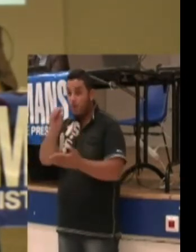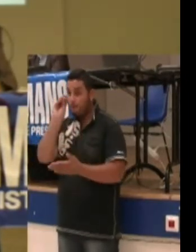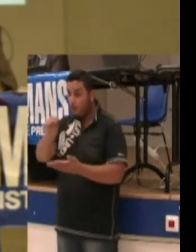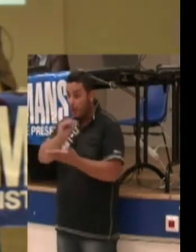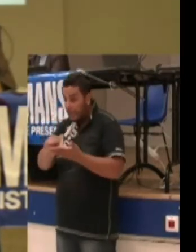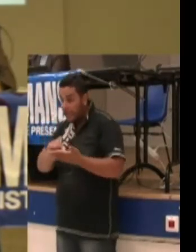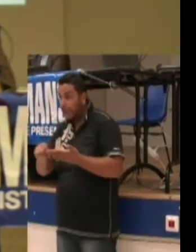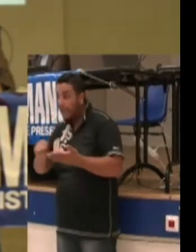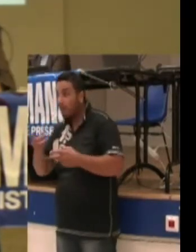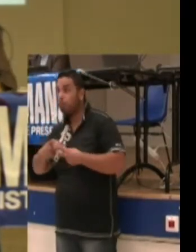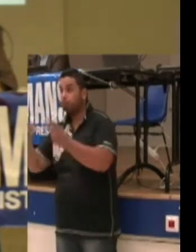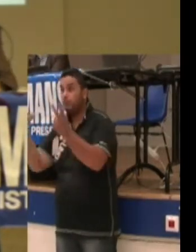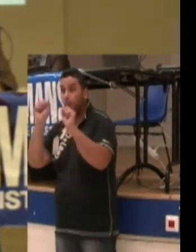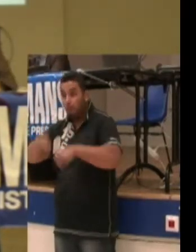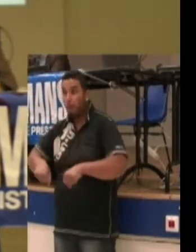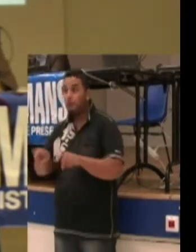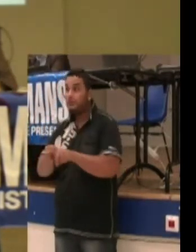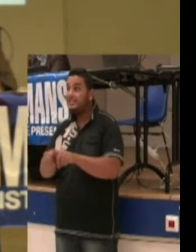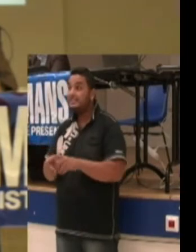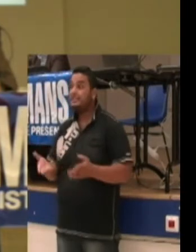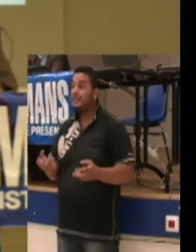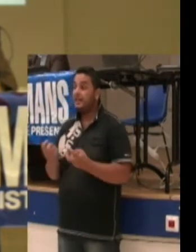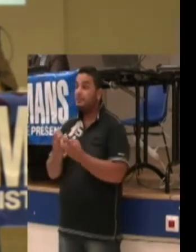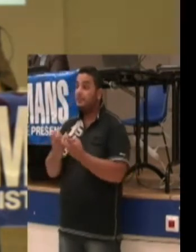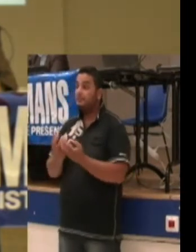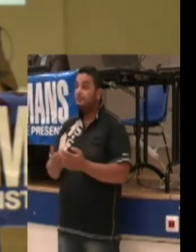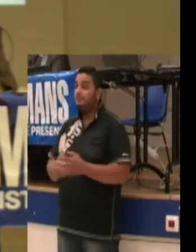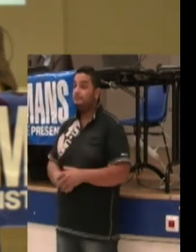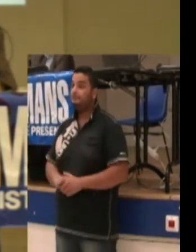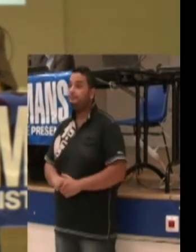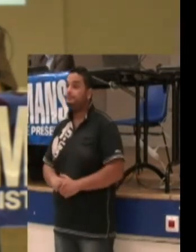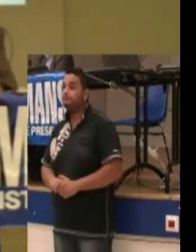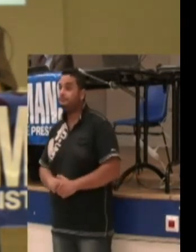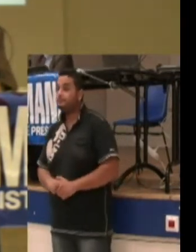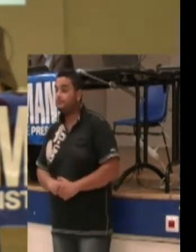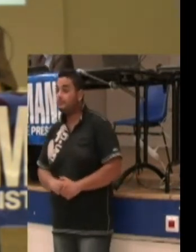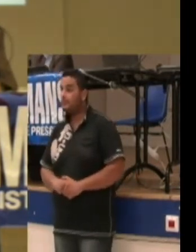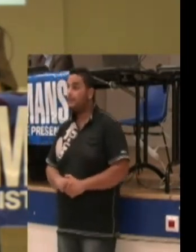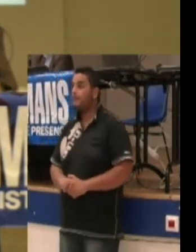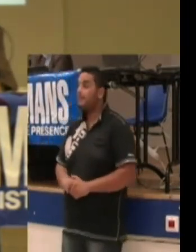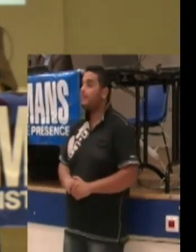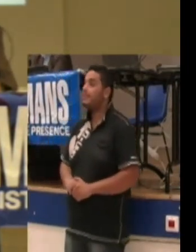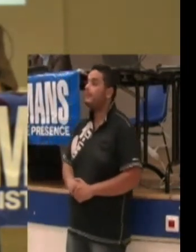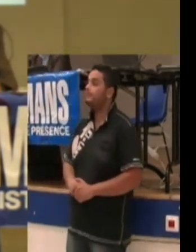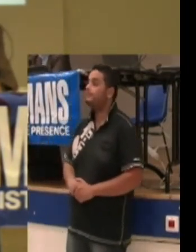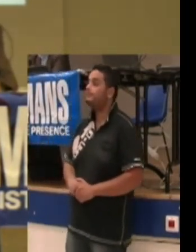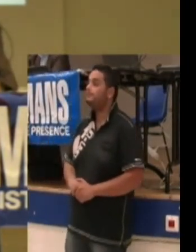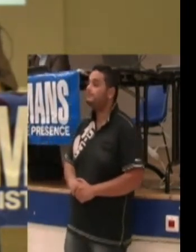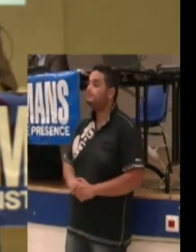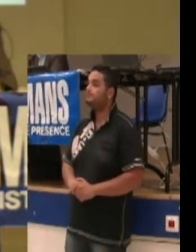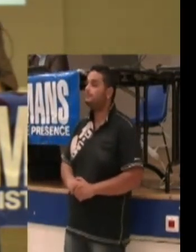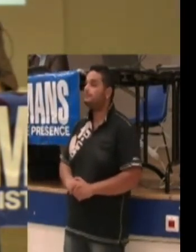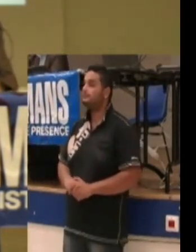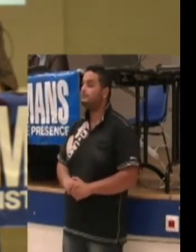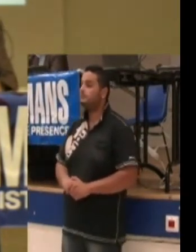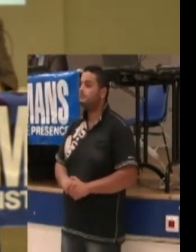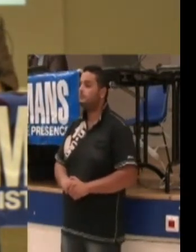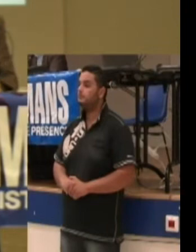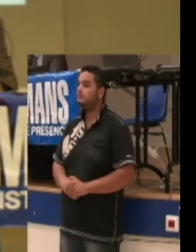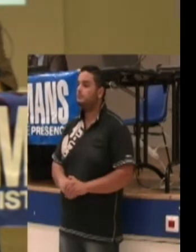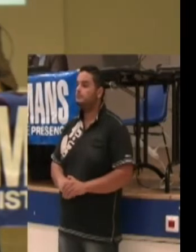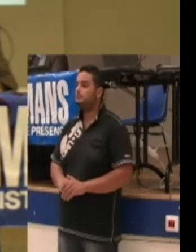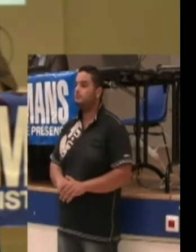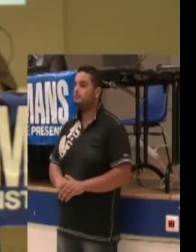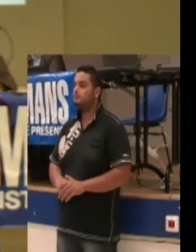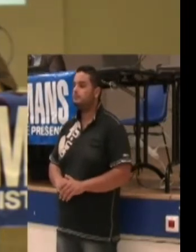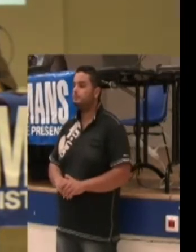Il y a des gens qui disent non, le vote haram. Qui a dit ça? Qui a dit? Dar'ul Masalih, celui qui n'a pas fait le sondage, il ne comprendra